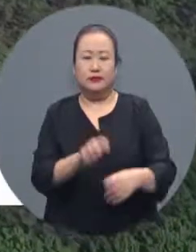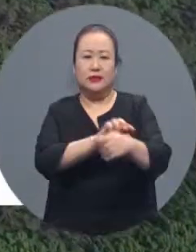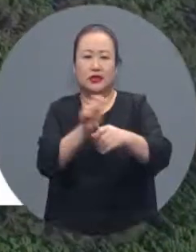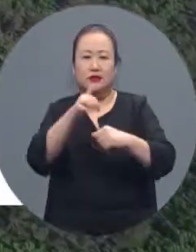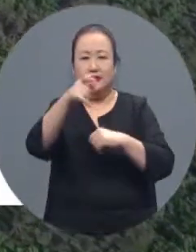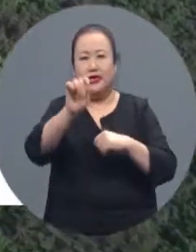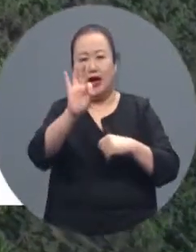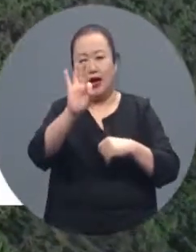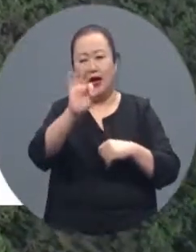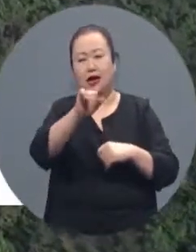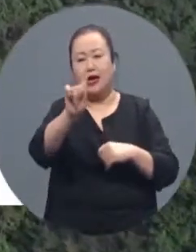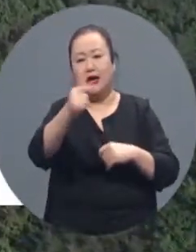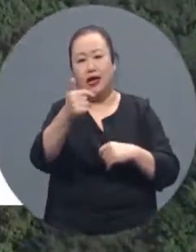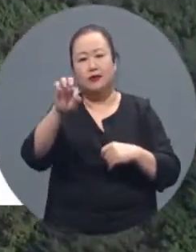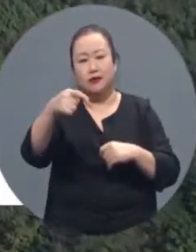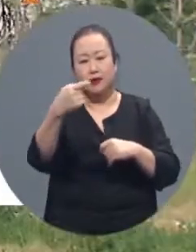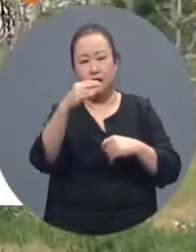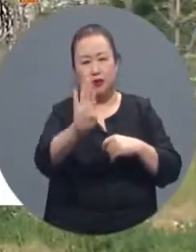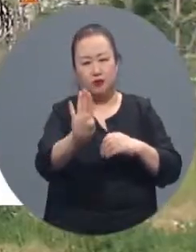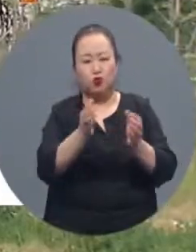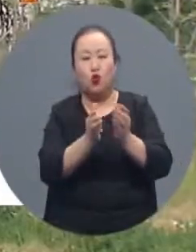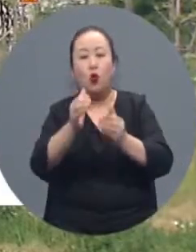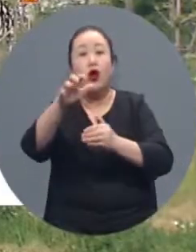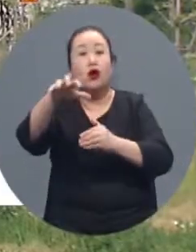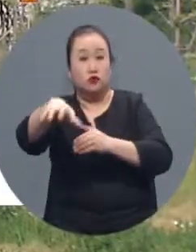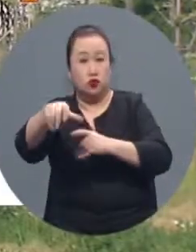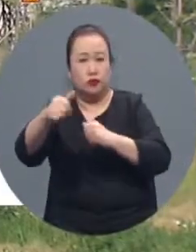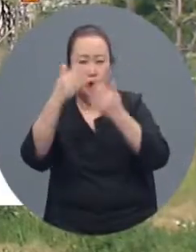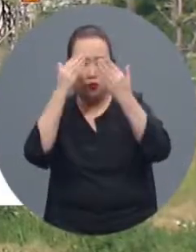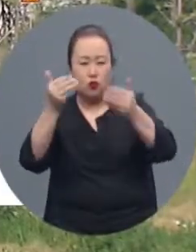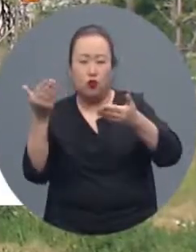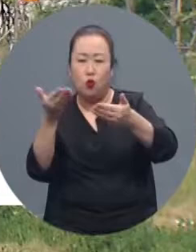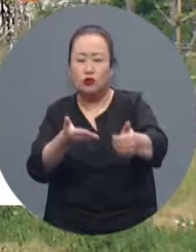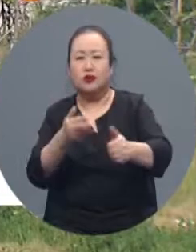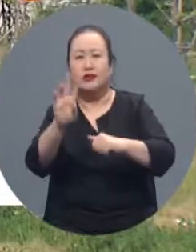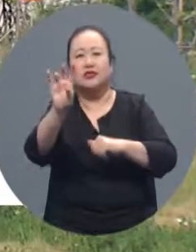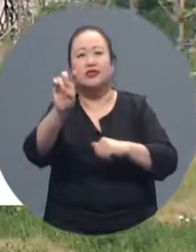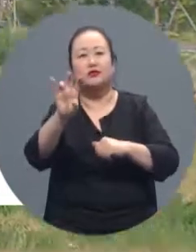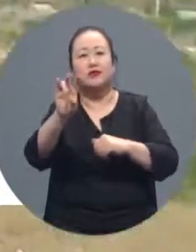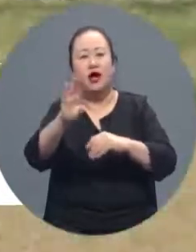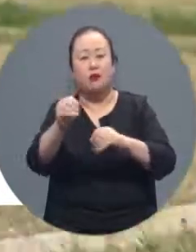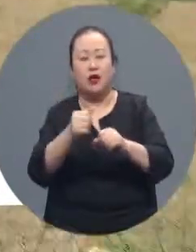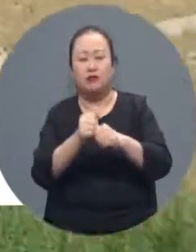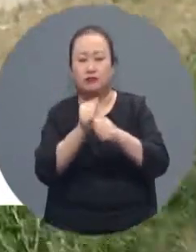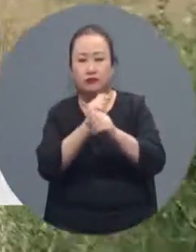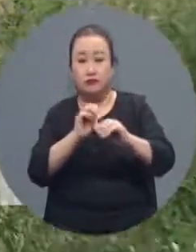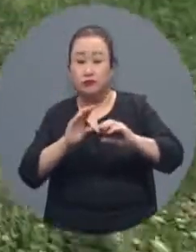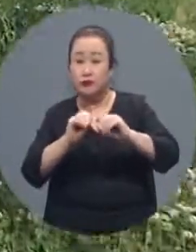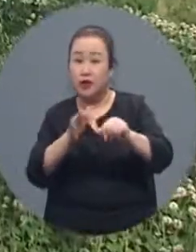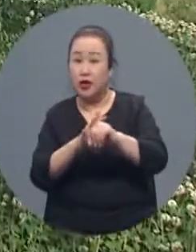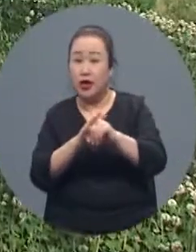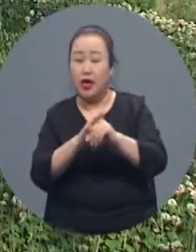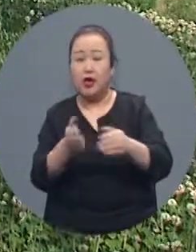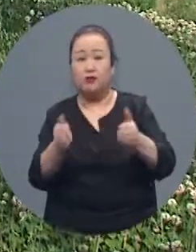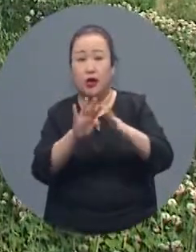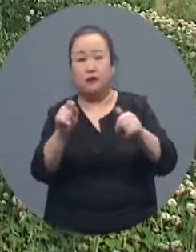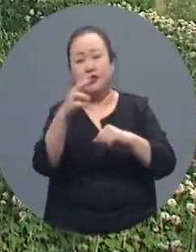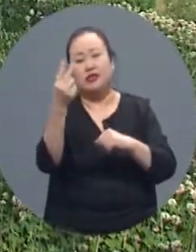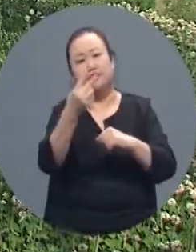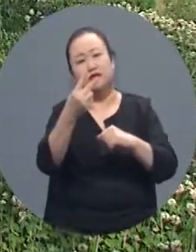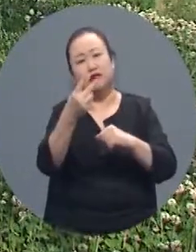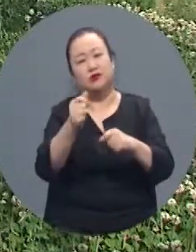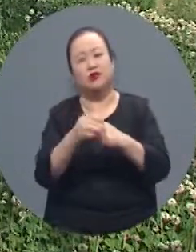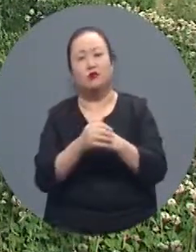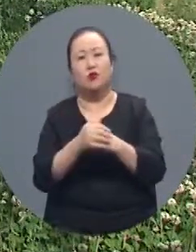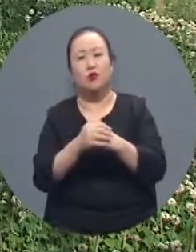기장군 장안읍 도해촌 부지. 기장군이 무상 제공하는 24만 제곱미터 부지에 연면적 12,000 제곱미터